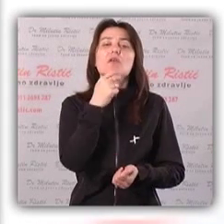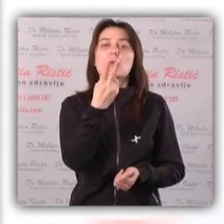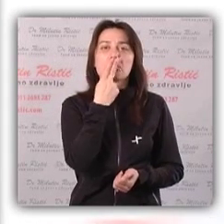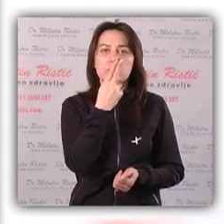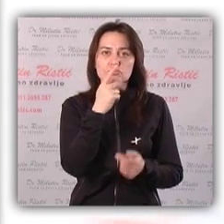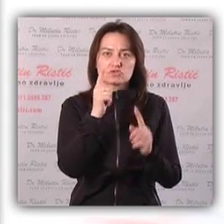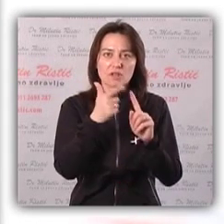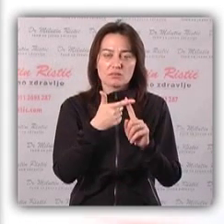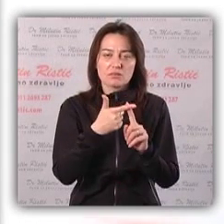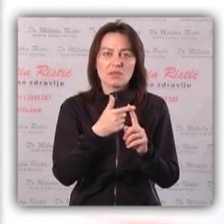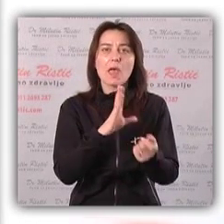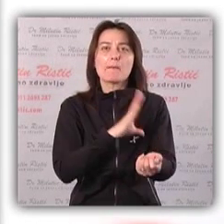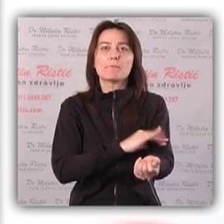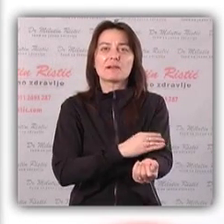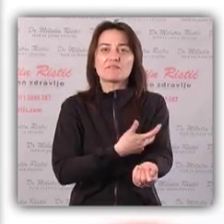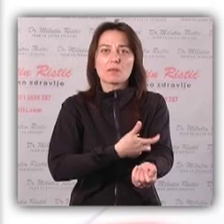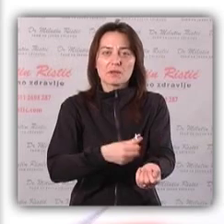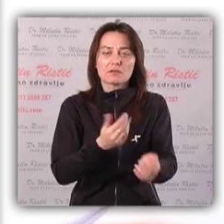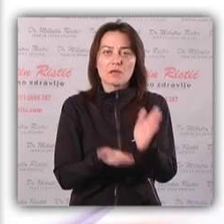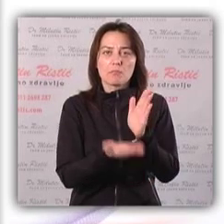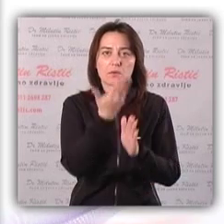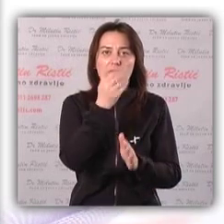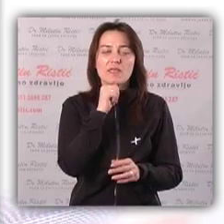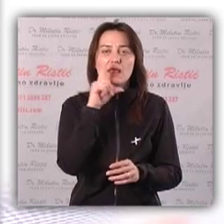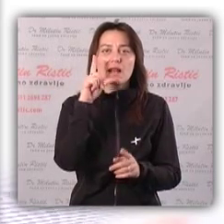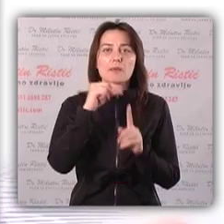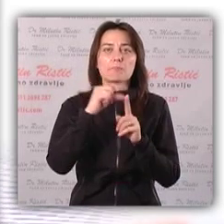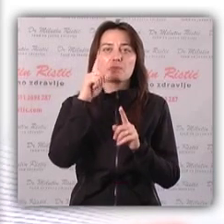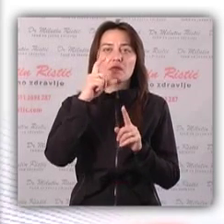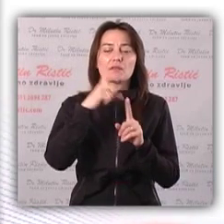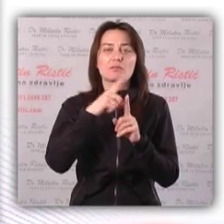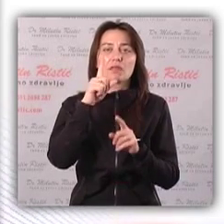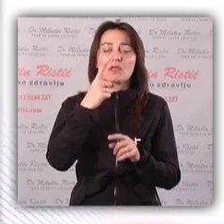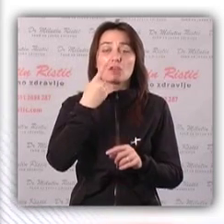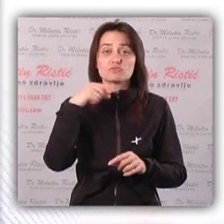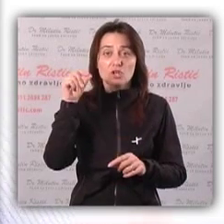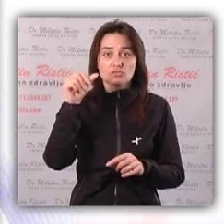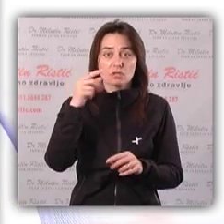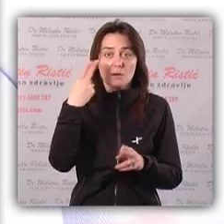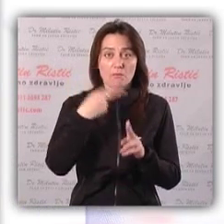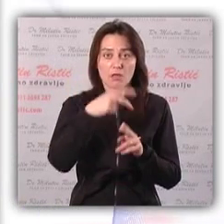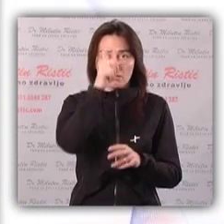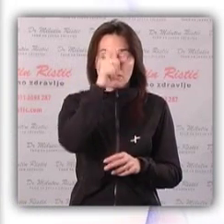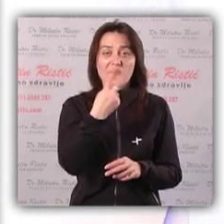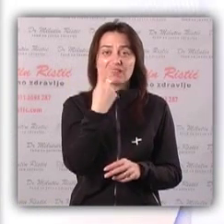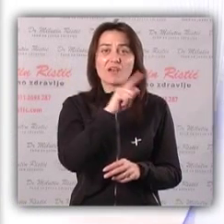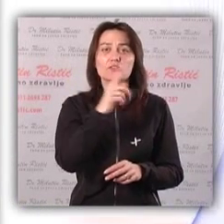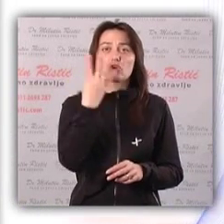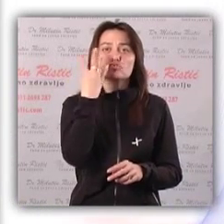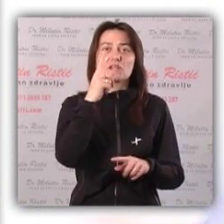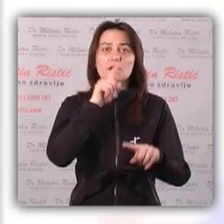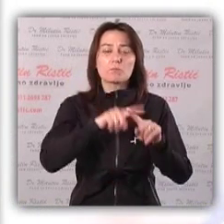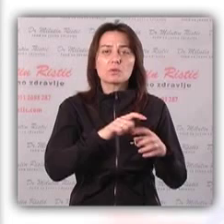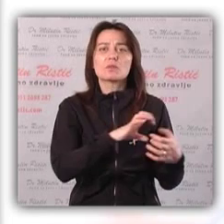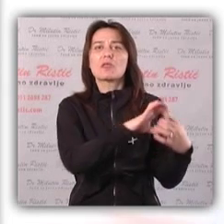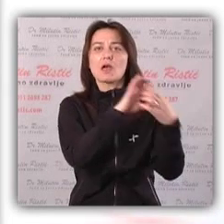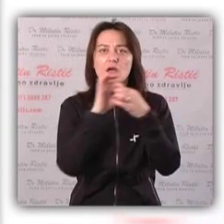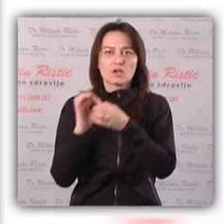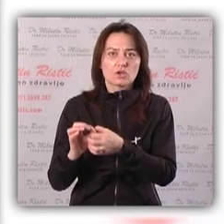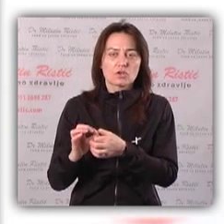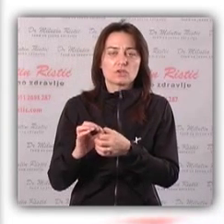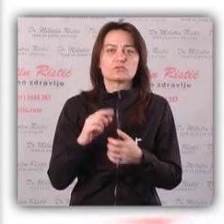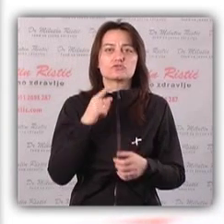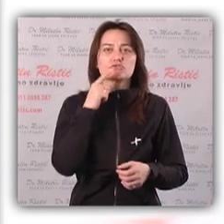krvi su i pušenje, povišen krvni pritisak i povišeni lipidi. Osobe sa šećernom bolešću 2 do 4